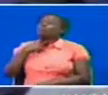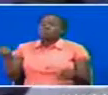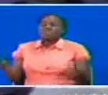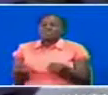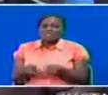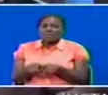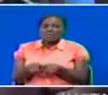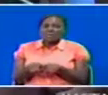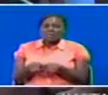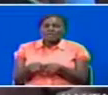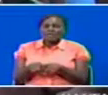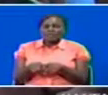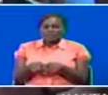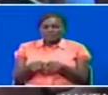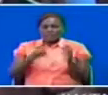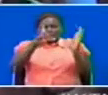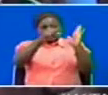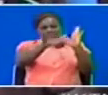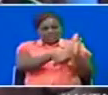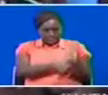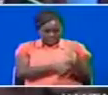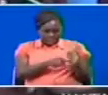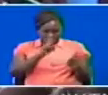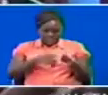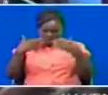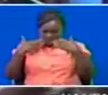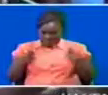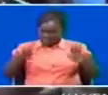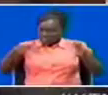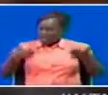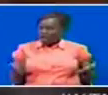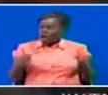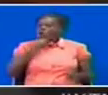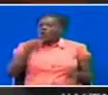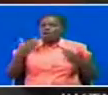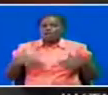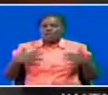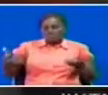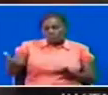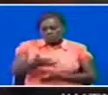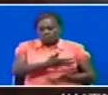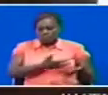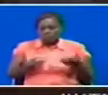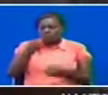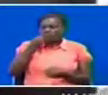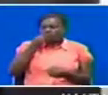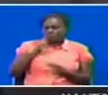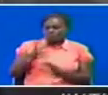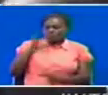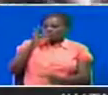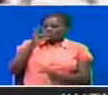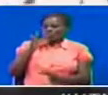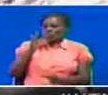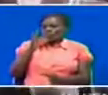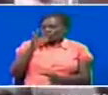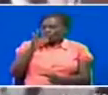tulikubali kila kitu. Hatimaye, katika kukamilisha tambiko hili, wazee hutangamana kwa chakula na kinywaji cha busa,